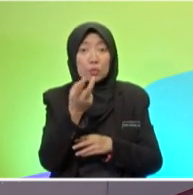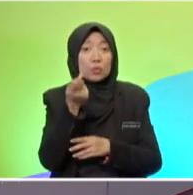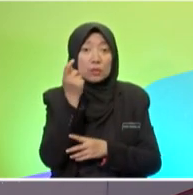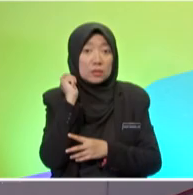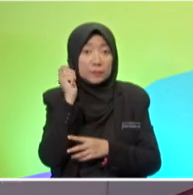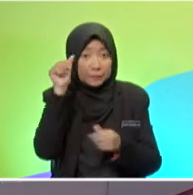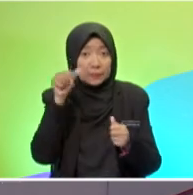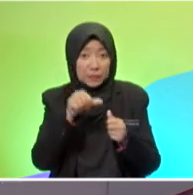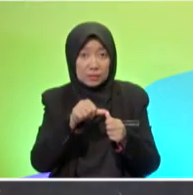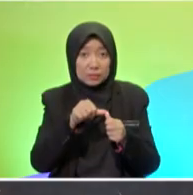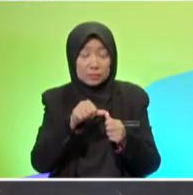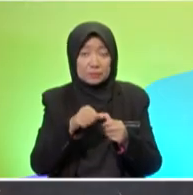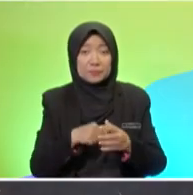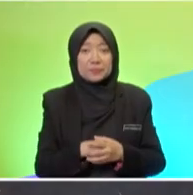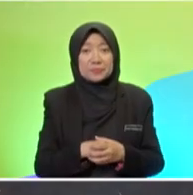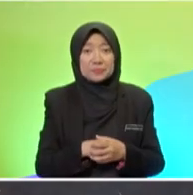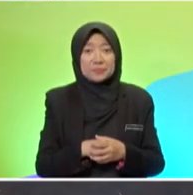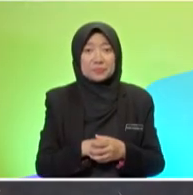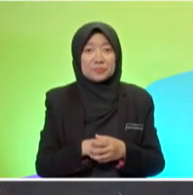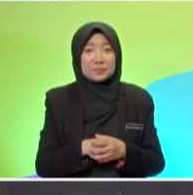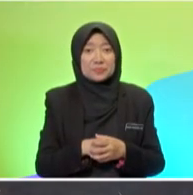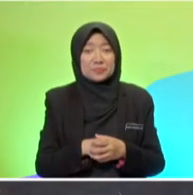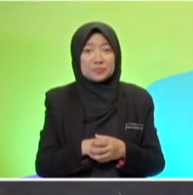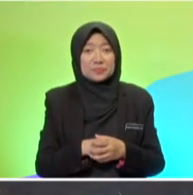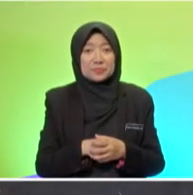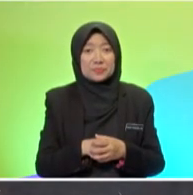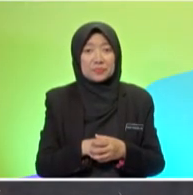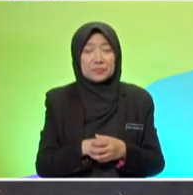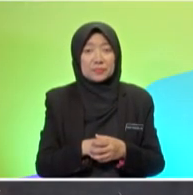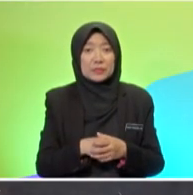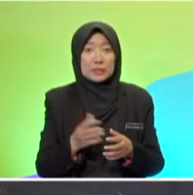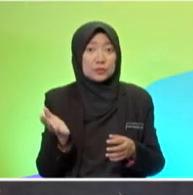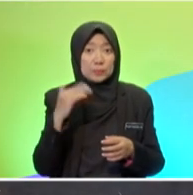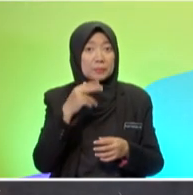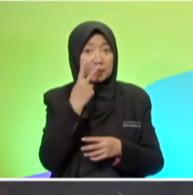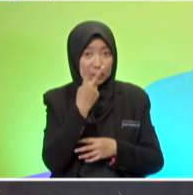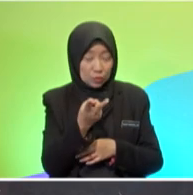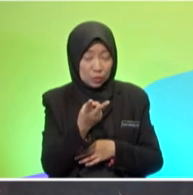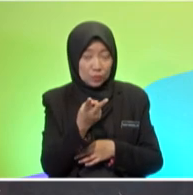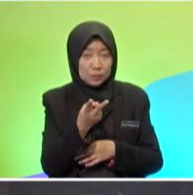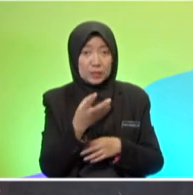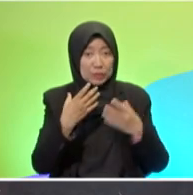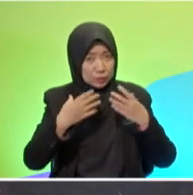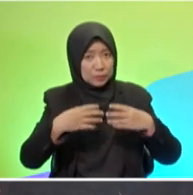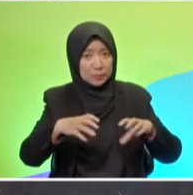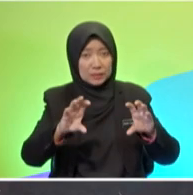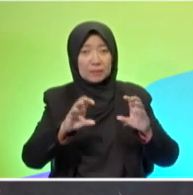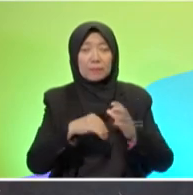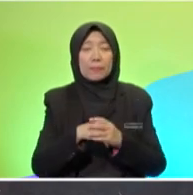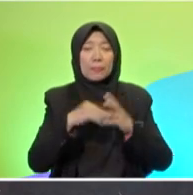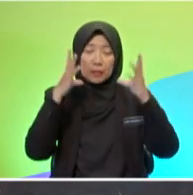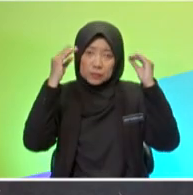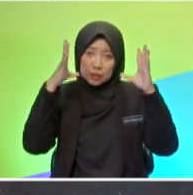video pembelajaran? Boleh Mira? Boleh Cikgu. Okey, baik. Mari kita tengok. Okey, kita cuba ya. Okay. Cikgu